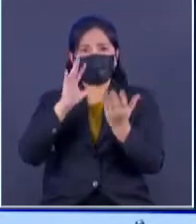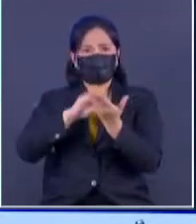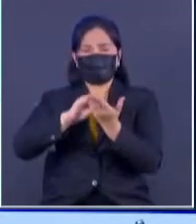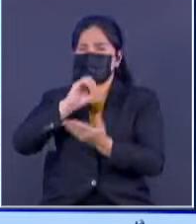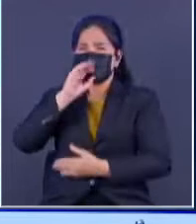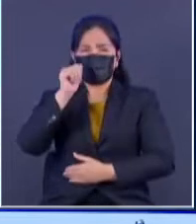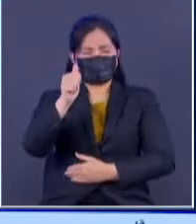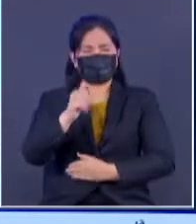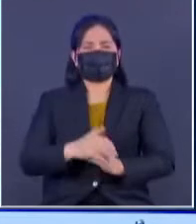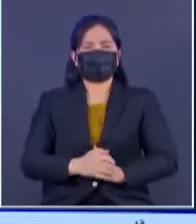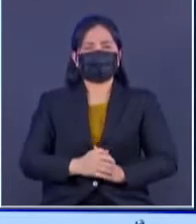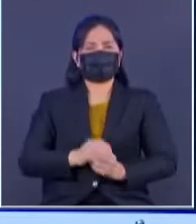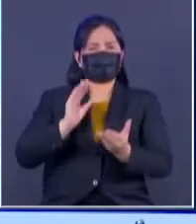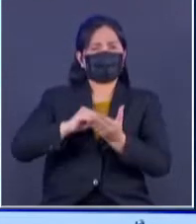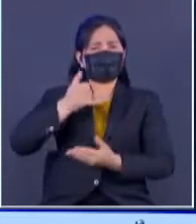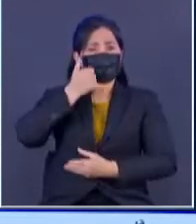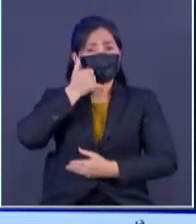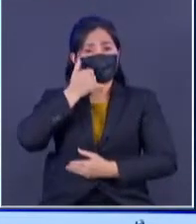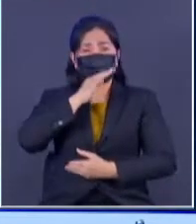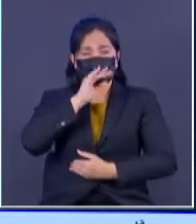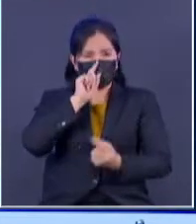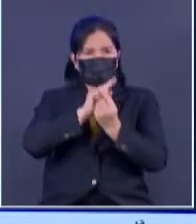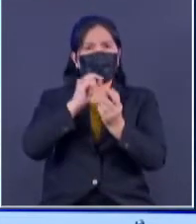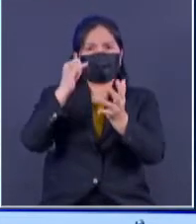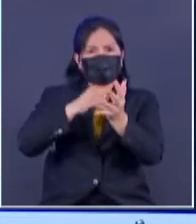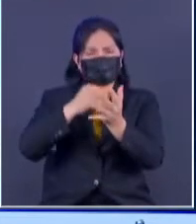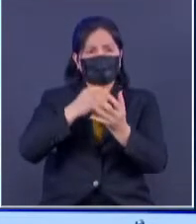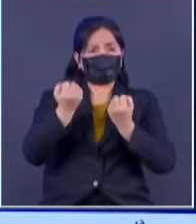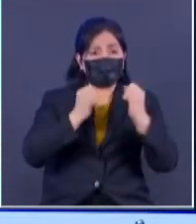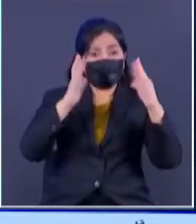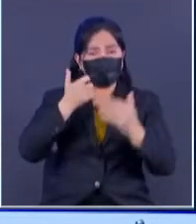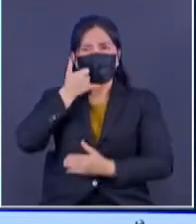ฉินขึ้นมาพอมันอยู่ในเนี้ยเราเซิร์ชหาแป๊บเดียวมันขึ้นเลยเราจะได้โทรแ